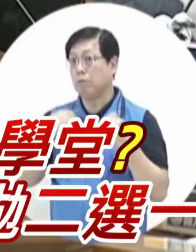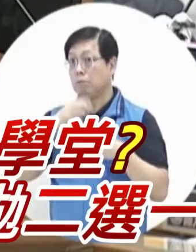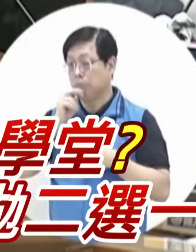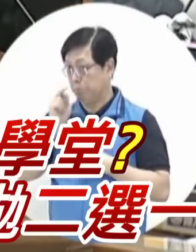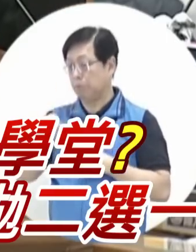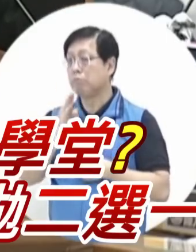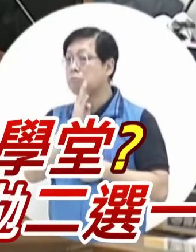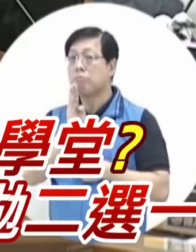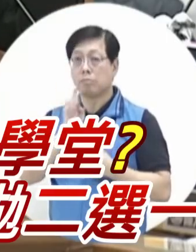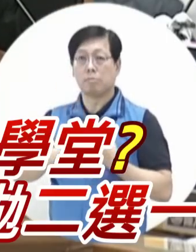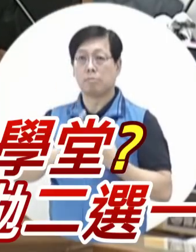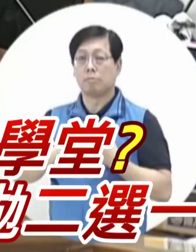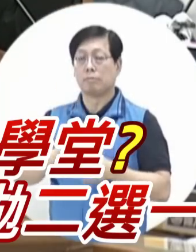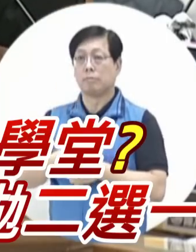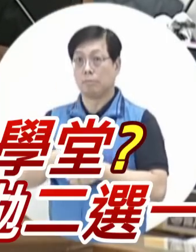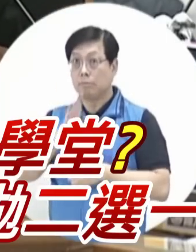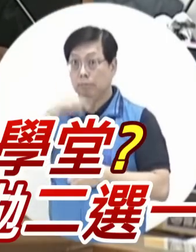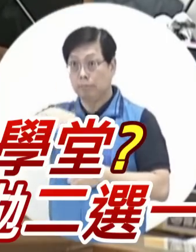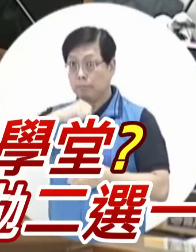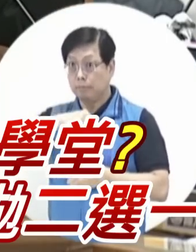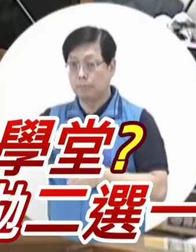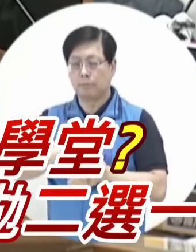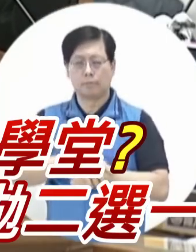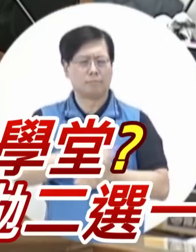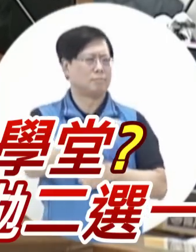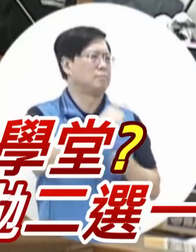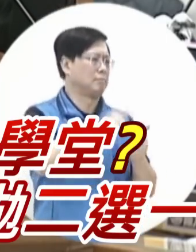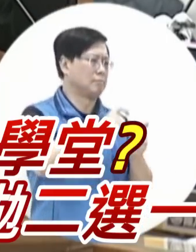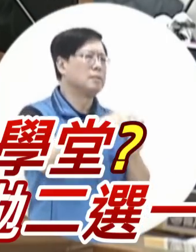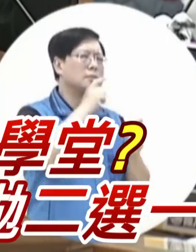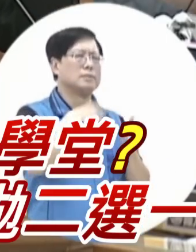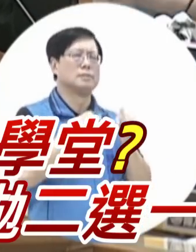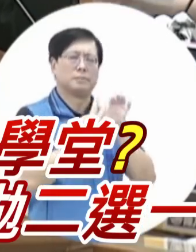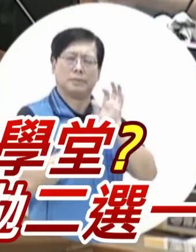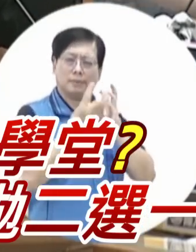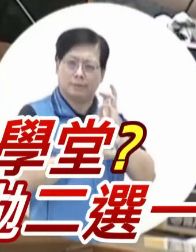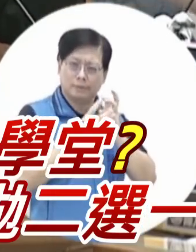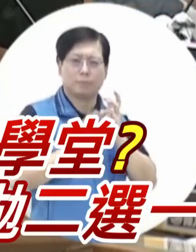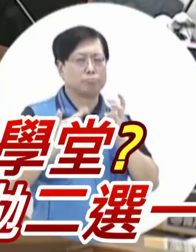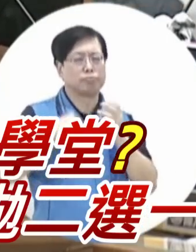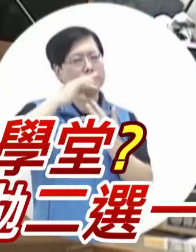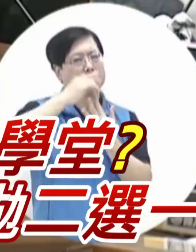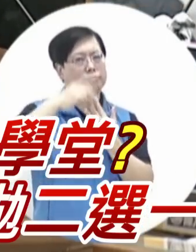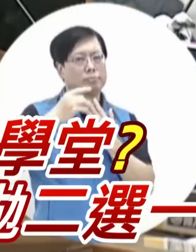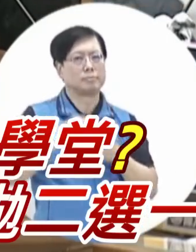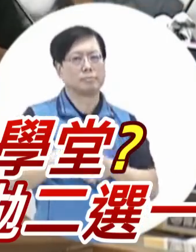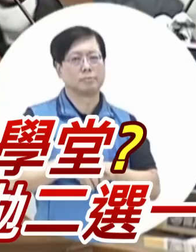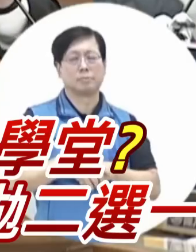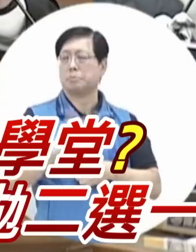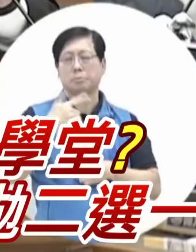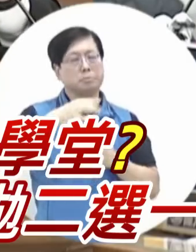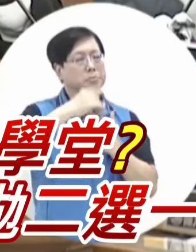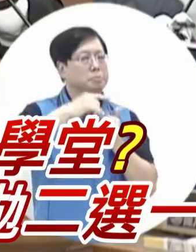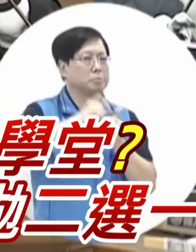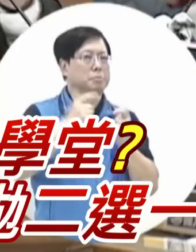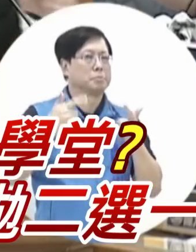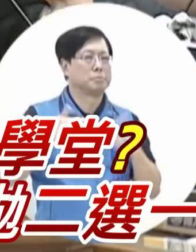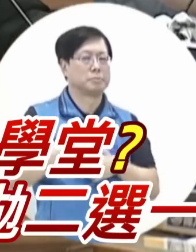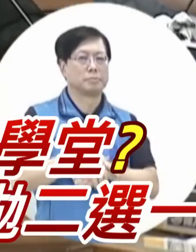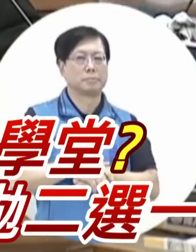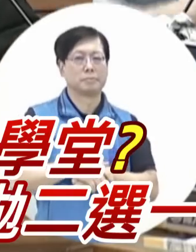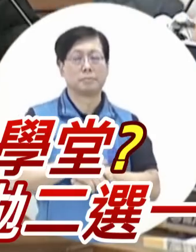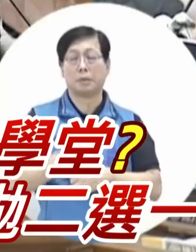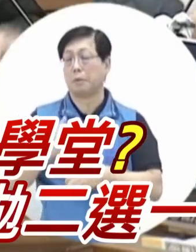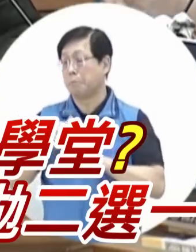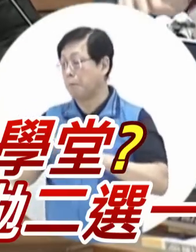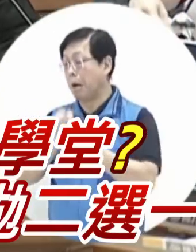是不是？ 這個、是 在台湾吗？ 这个题目是申论题，不是法治。所以申论题不是选择题。 这些行为会不会被视为是间谍？好，我告诉你